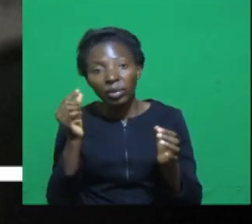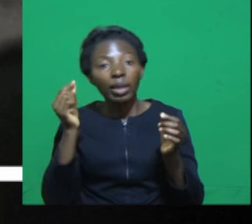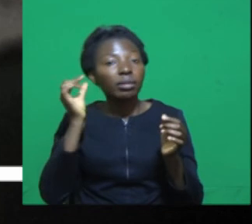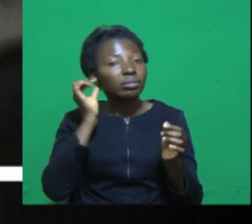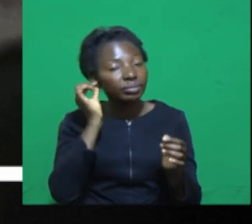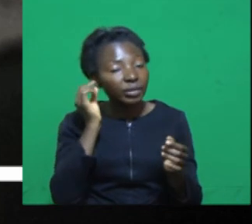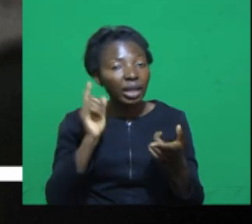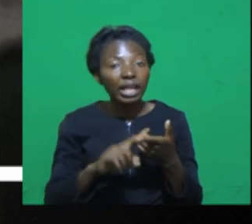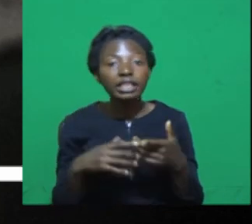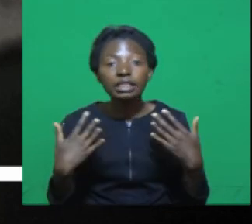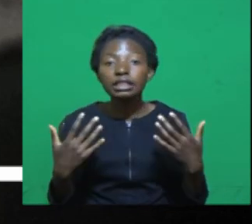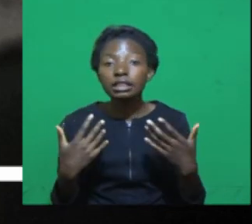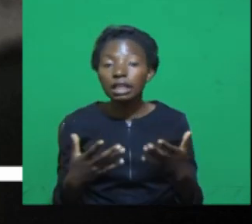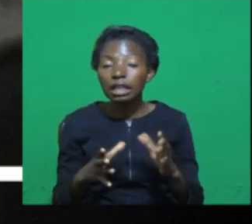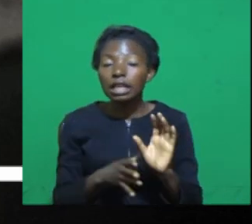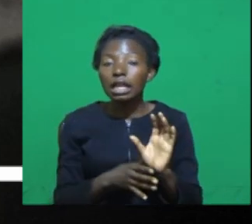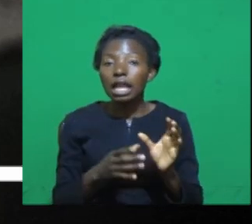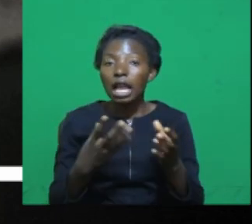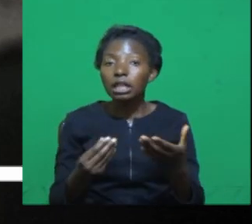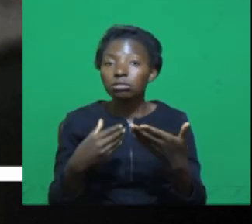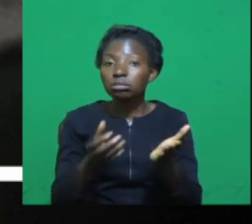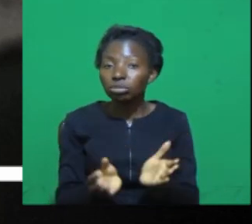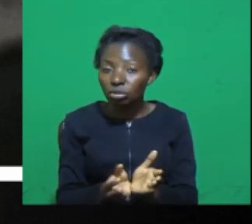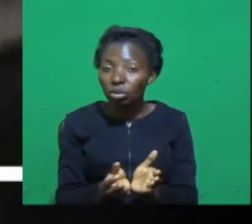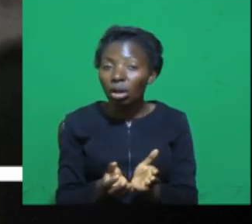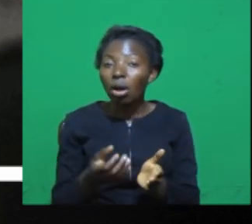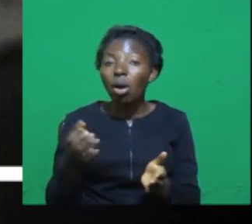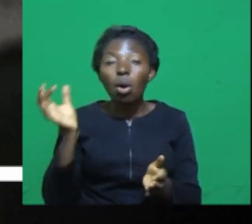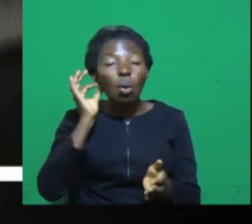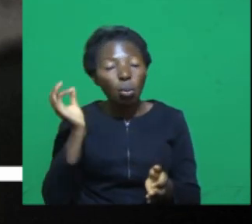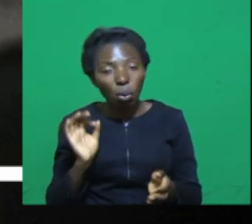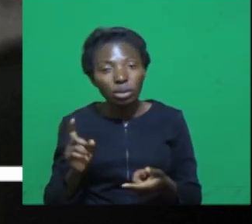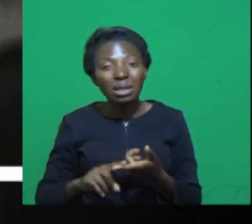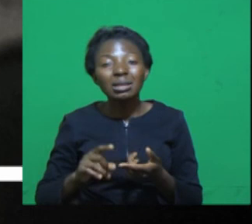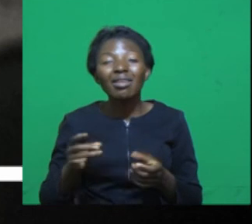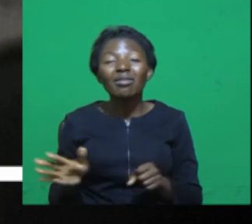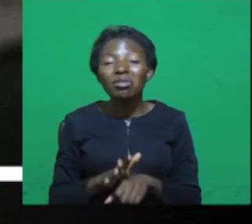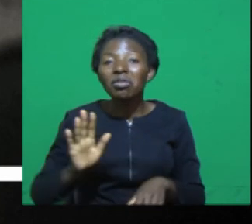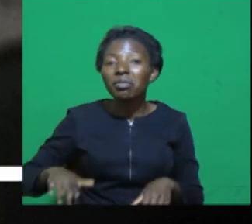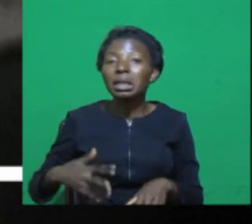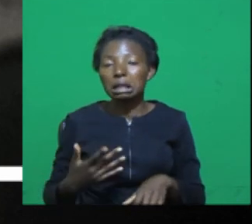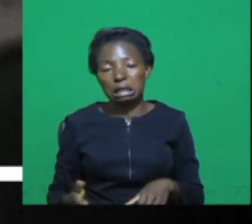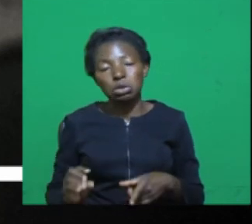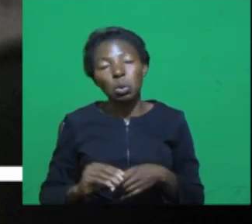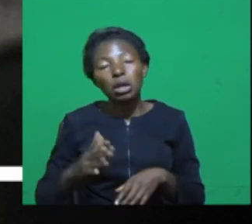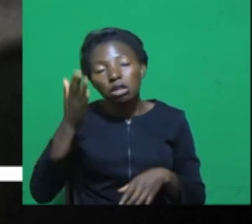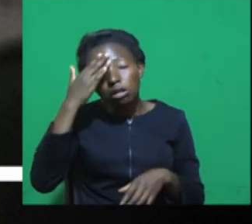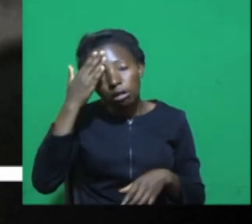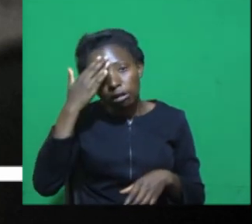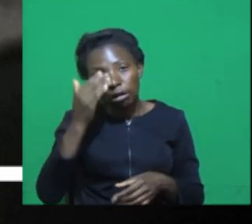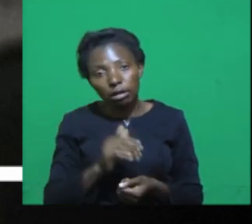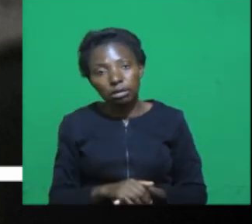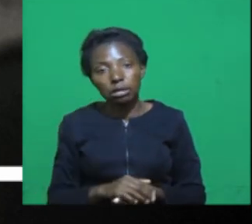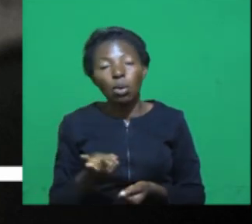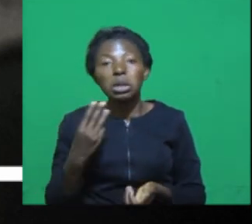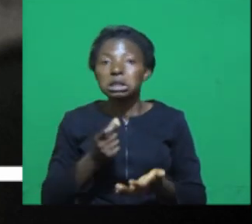makanga muno mudziyo wendarama uzere nezvinonyangadza netsvina youpombwe hwake. Pahuma yake